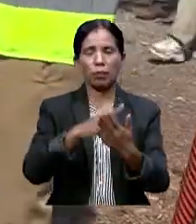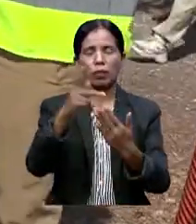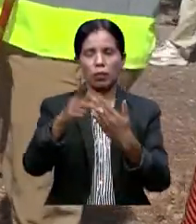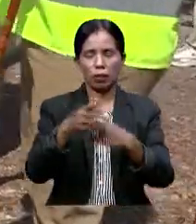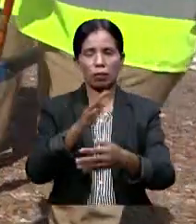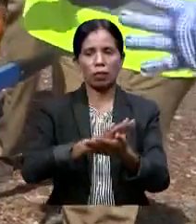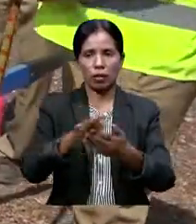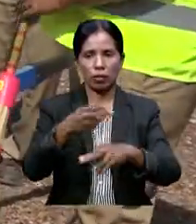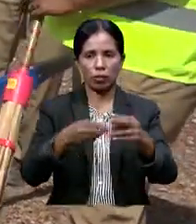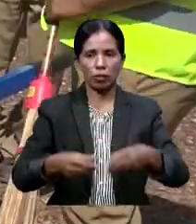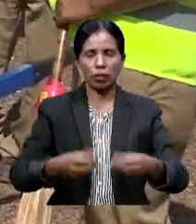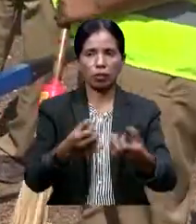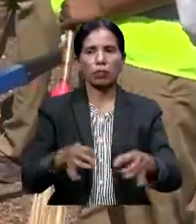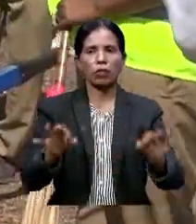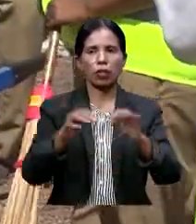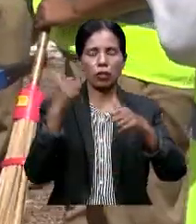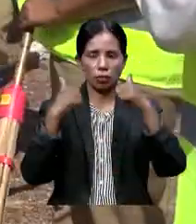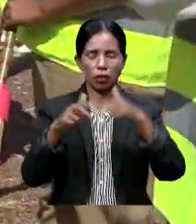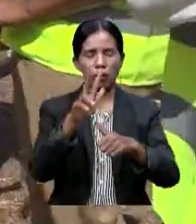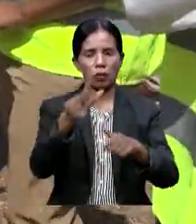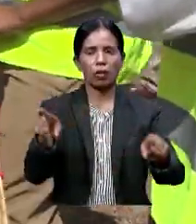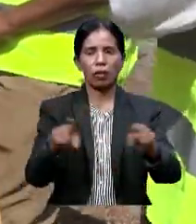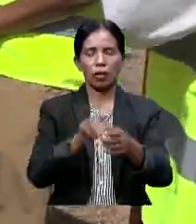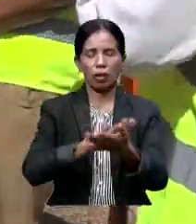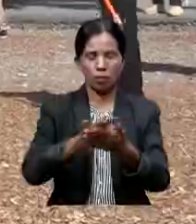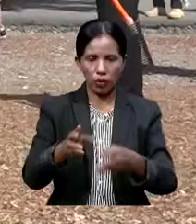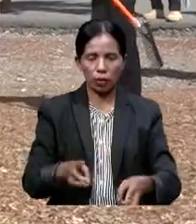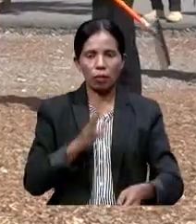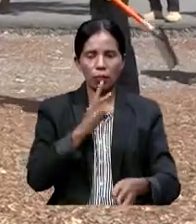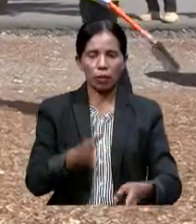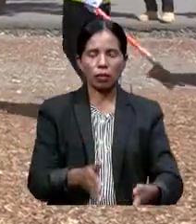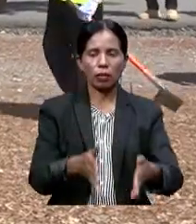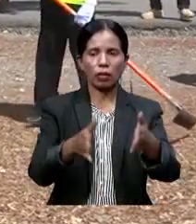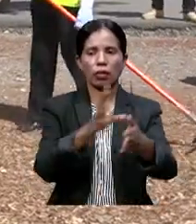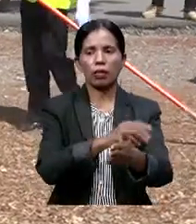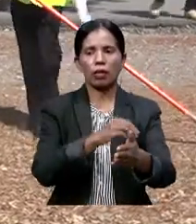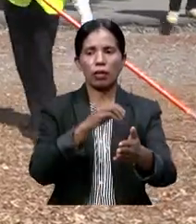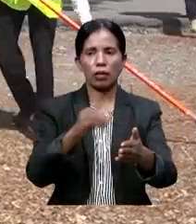obra ne for prioridade ba atividade tolu mekanesan hamoses gotu irigasaun no